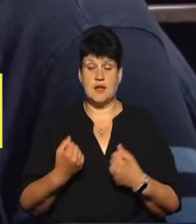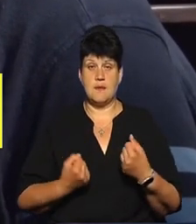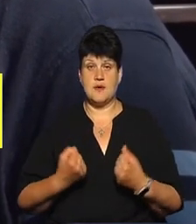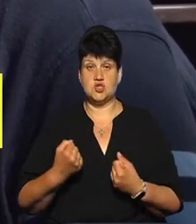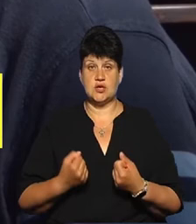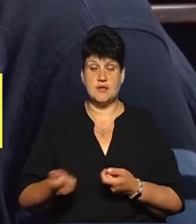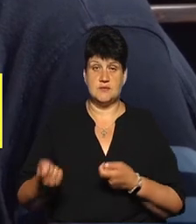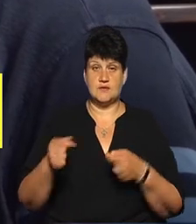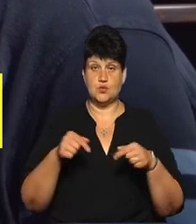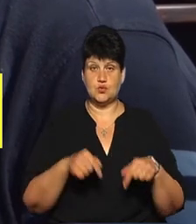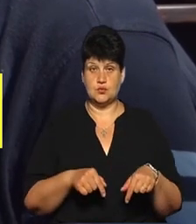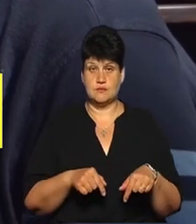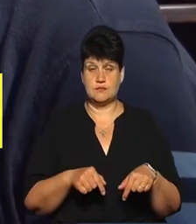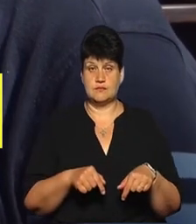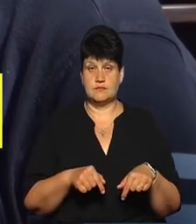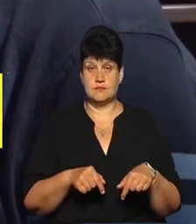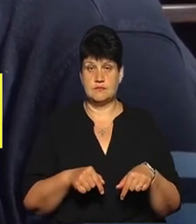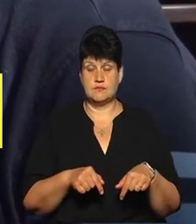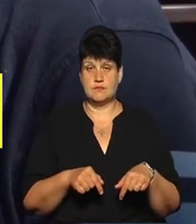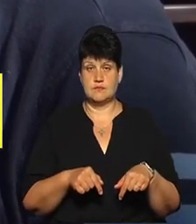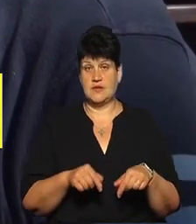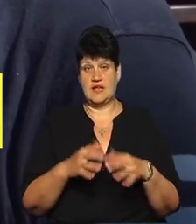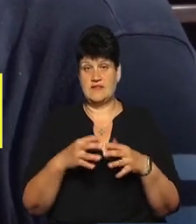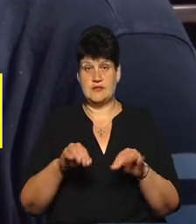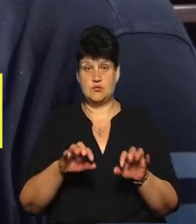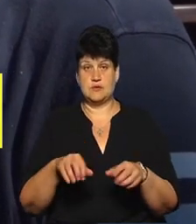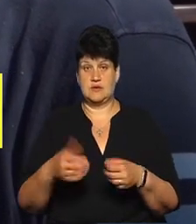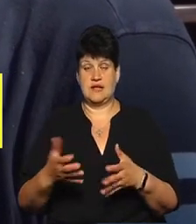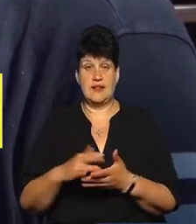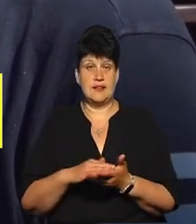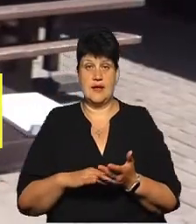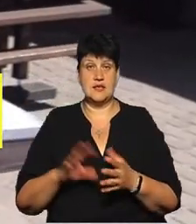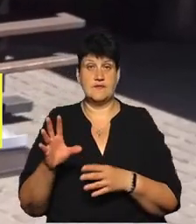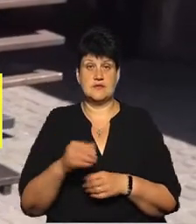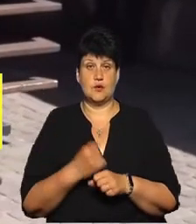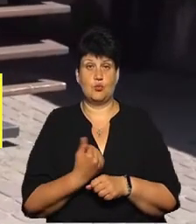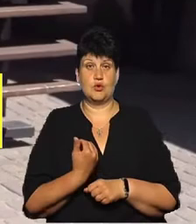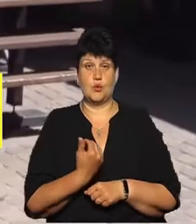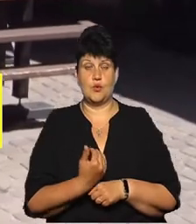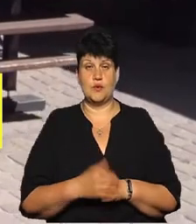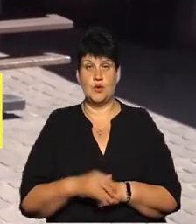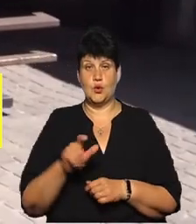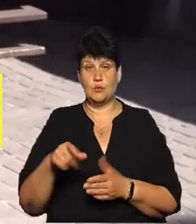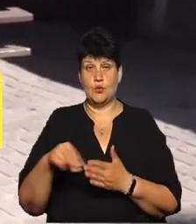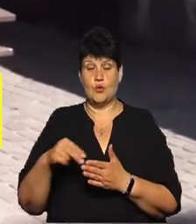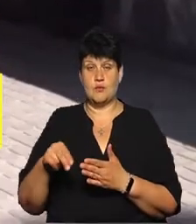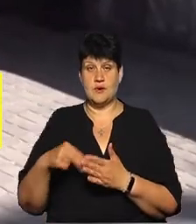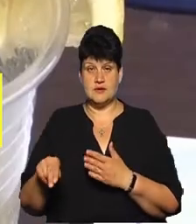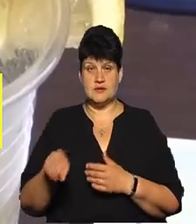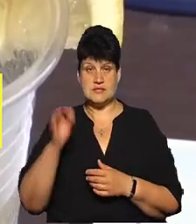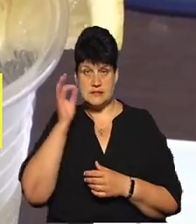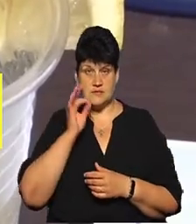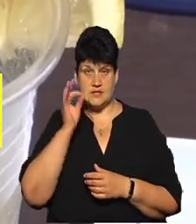його, поміг добратися і все. Далі все робота його. Люди, покупайте смачний лимонад.